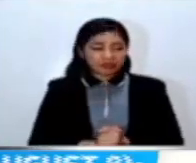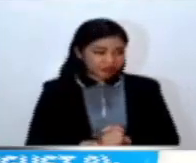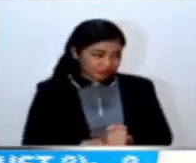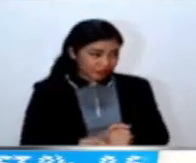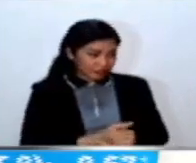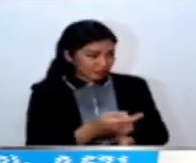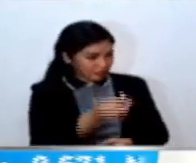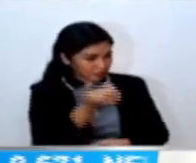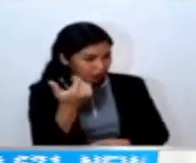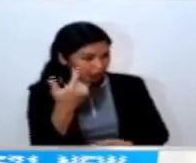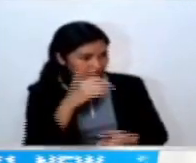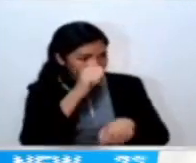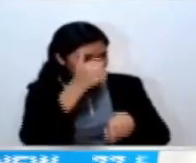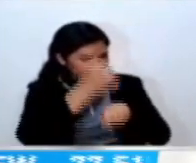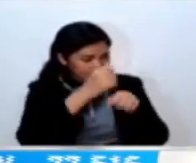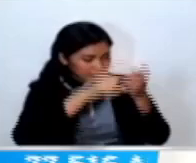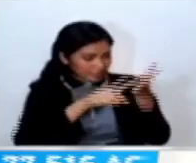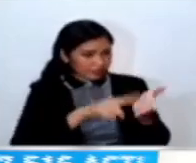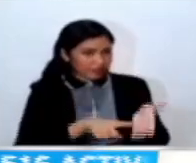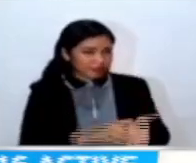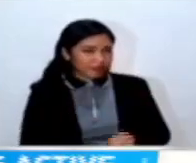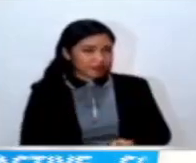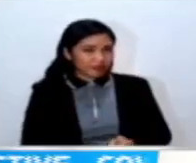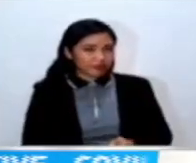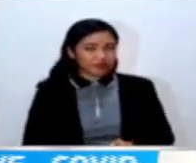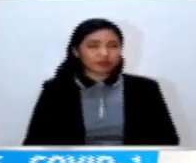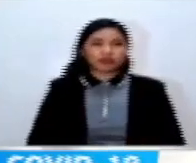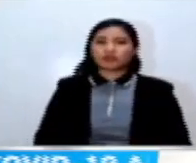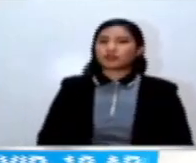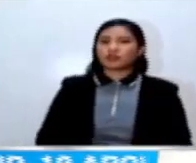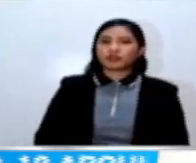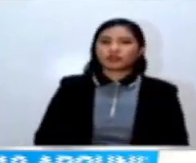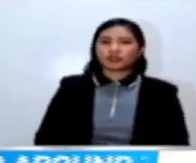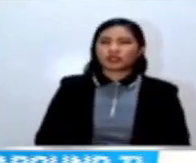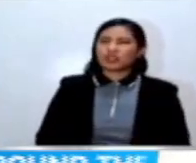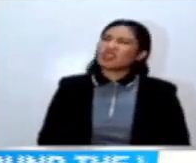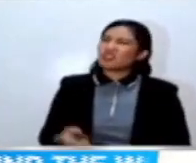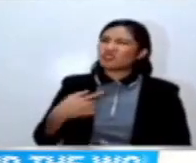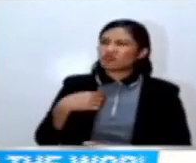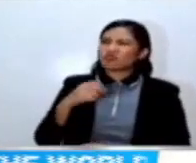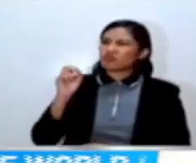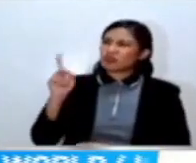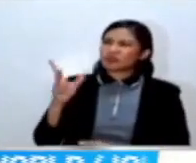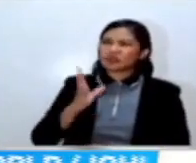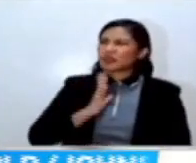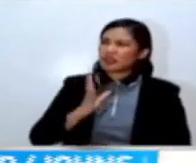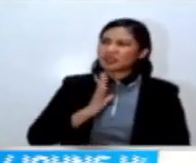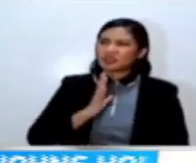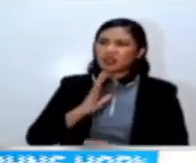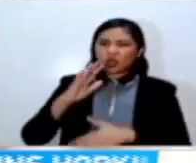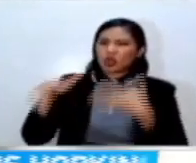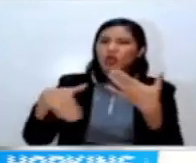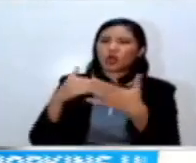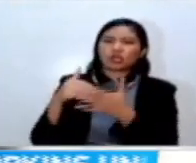halos lahat naman ng workers pinapayagan nilang lumabas. So, what's the point? Parang sayang lang yung oras ng tao.